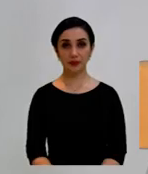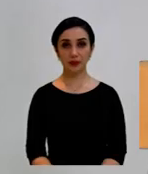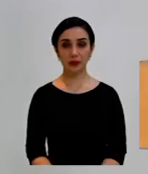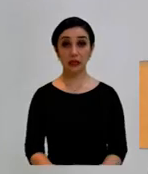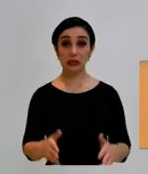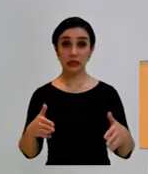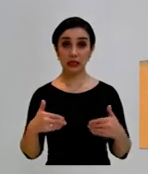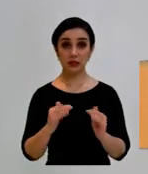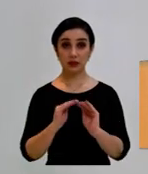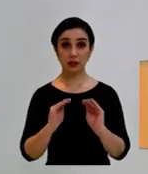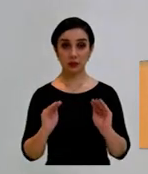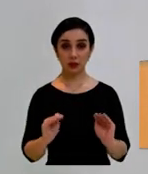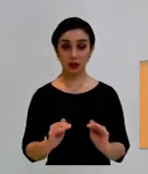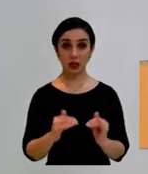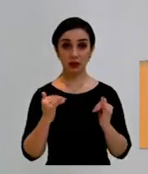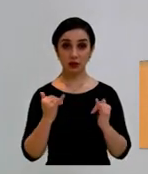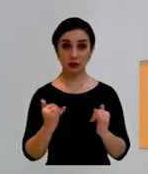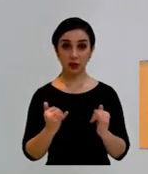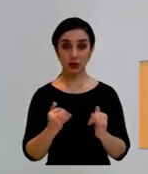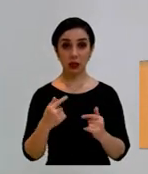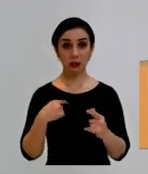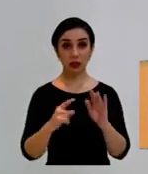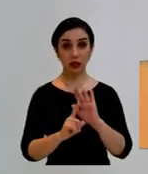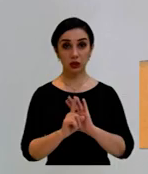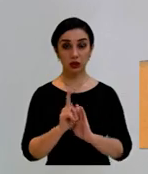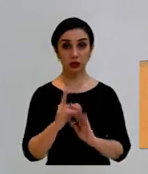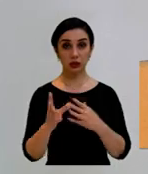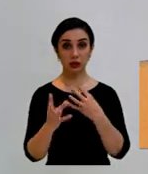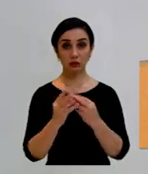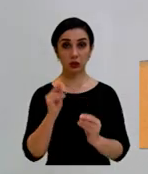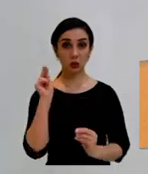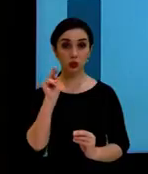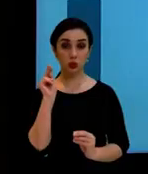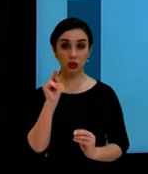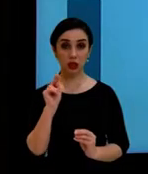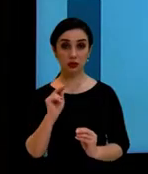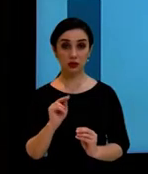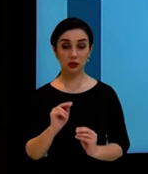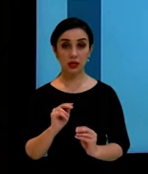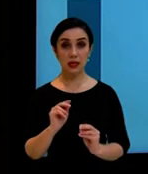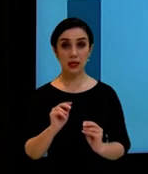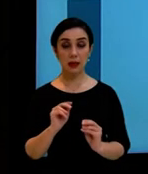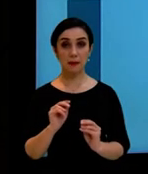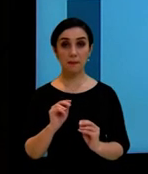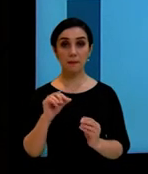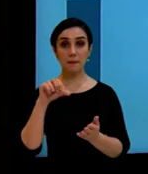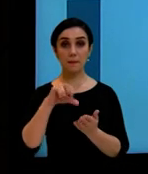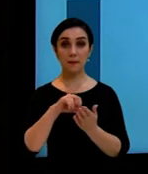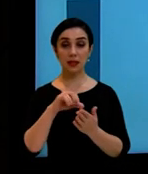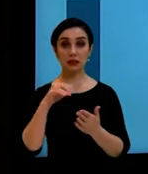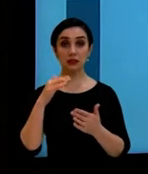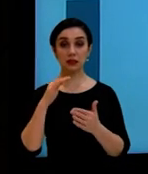здравствуйте ребята сегодня мы начинаем с вами изучать произведения